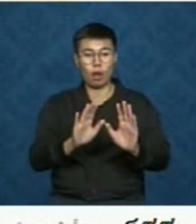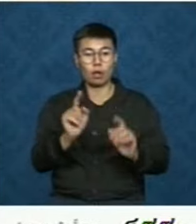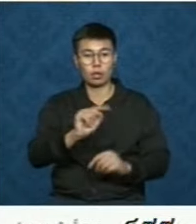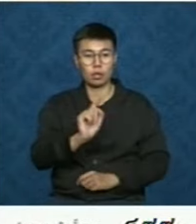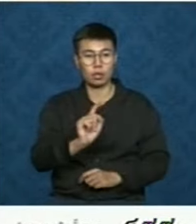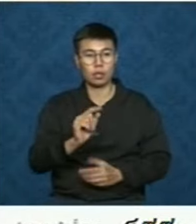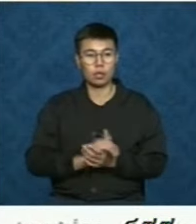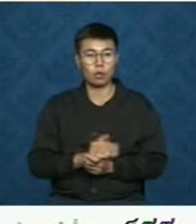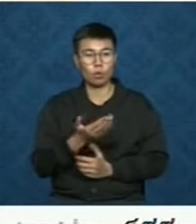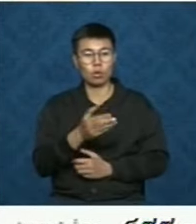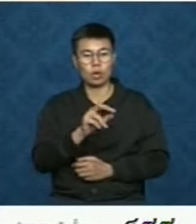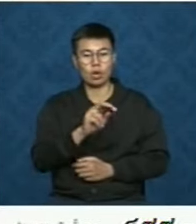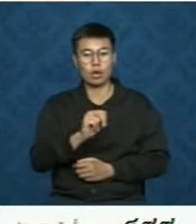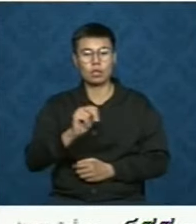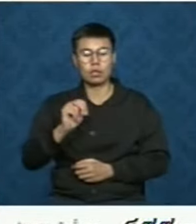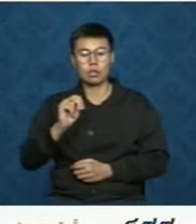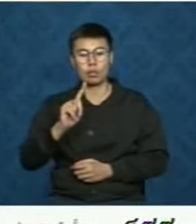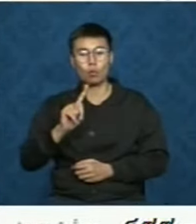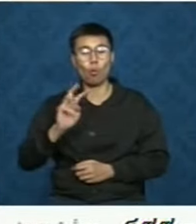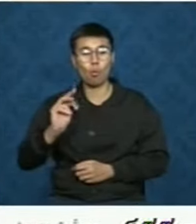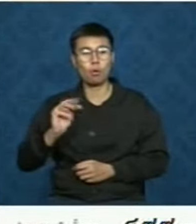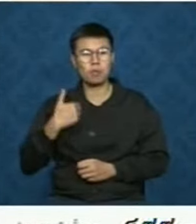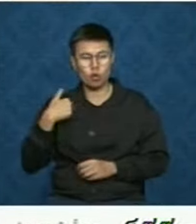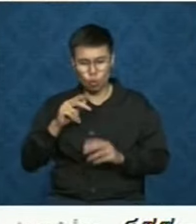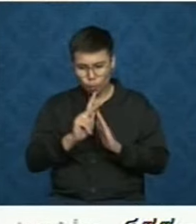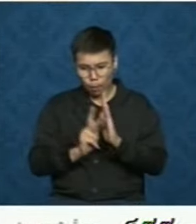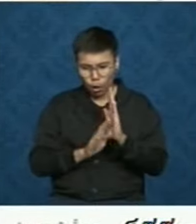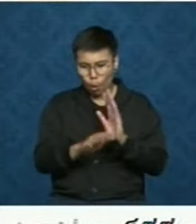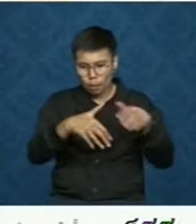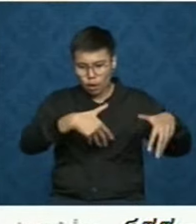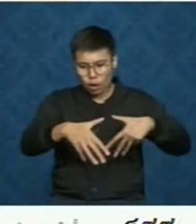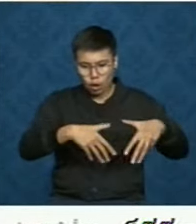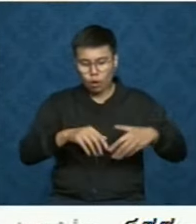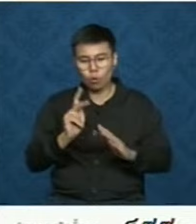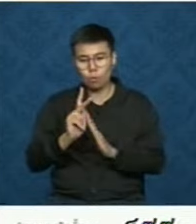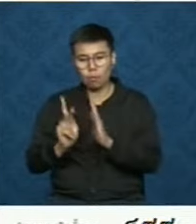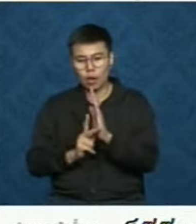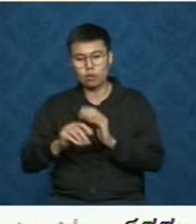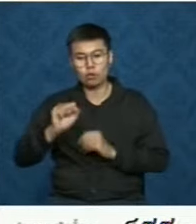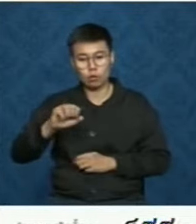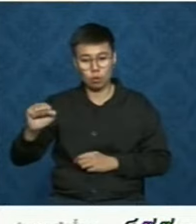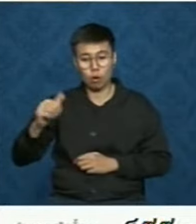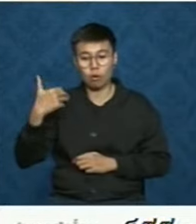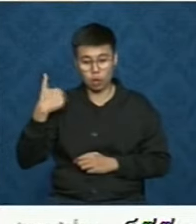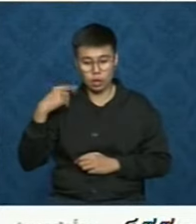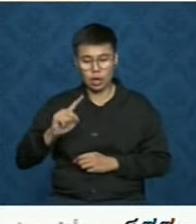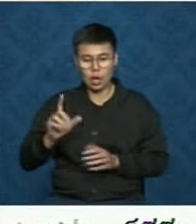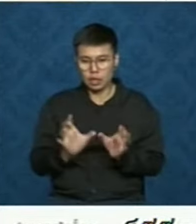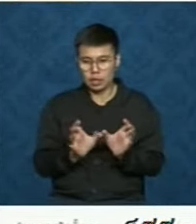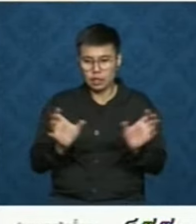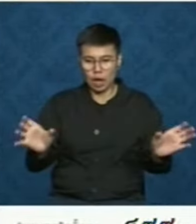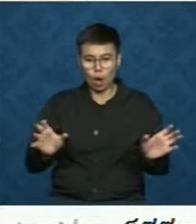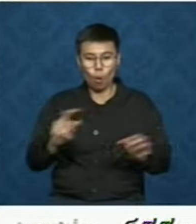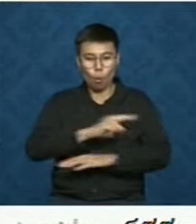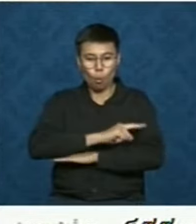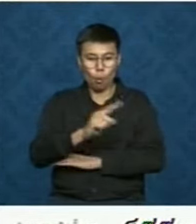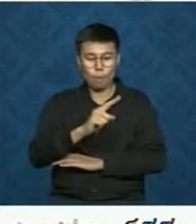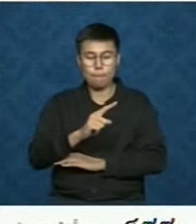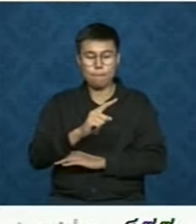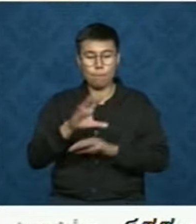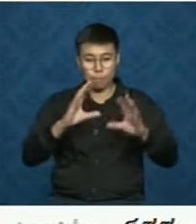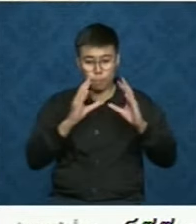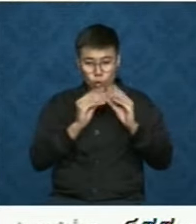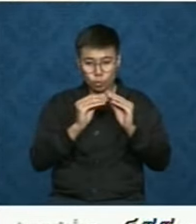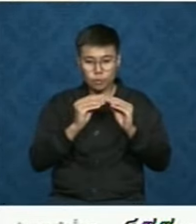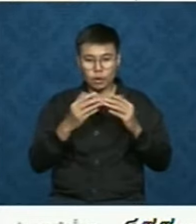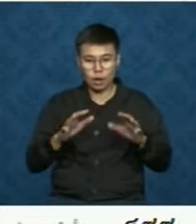แหมคุณณัฐวุฒิ้าวันนึงนะมีกฎหมายประชาชนมีกฎหมายส.สเข้ามามากเนี่ยก็อยากจะแยกวันประชุมให้ชัดเราจะได้